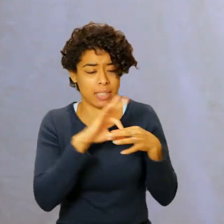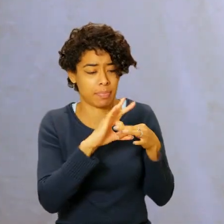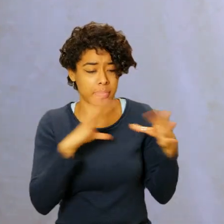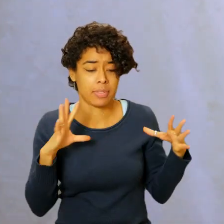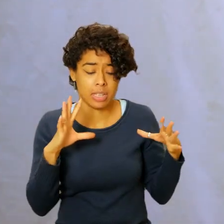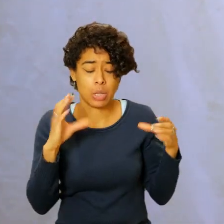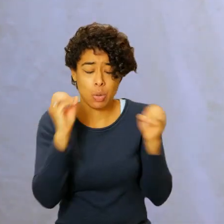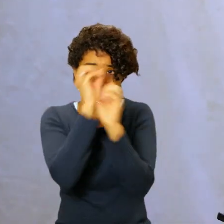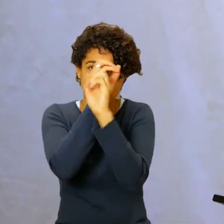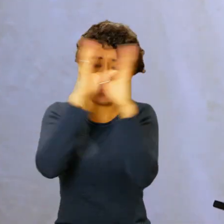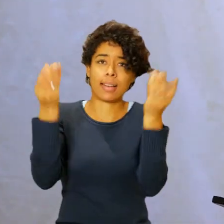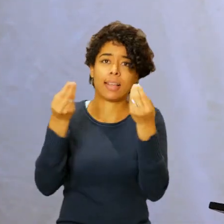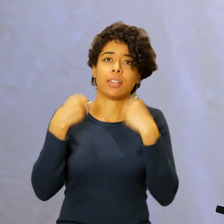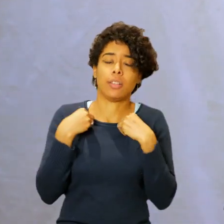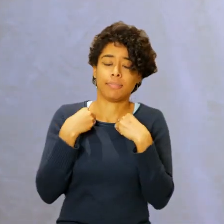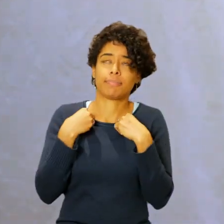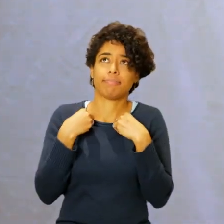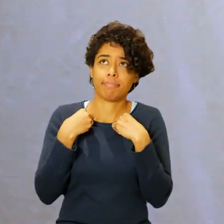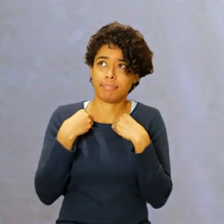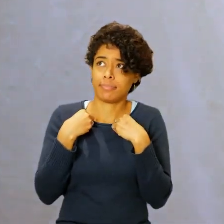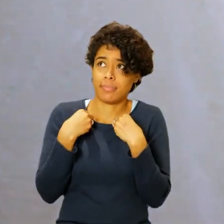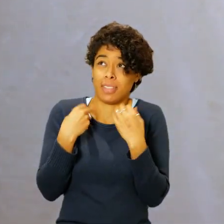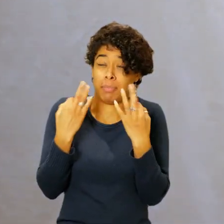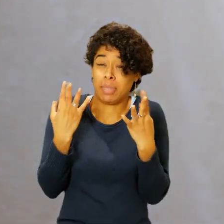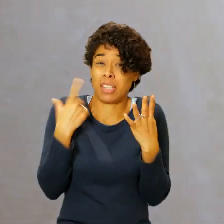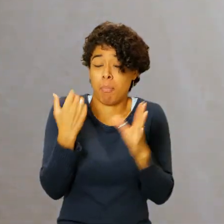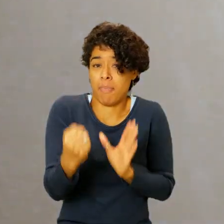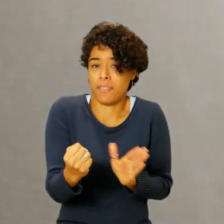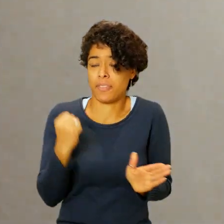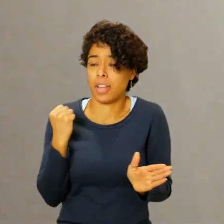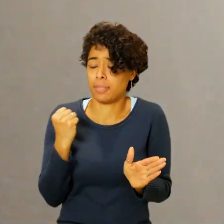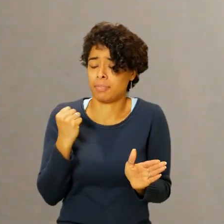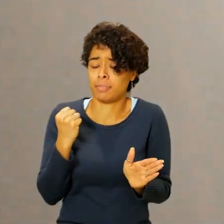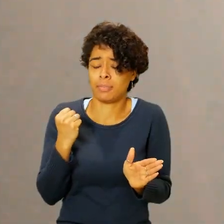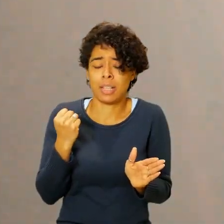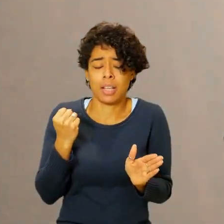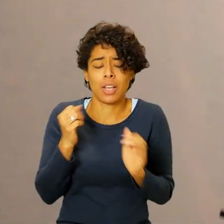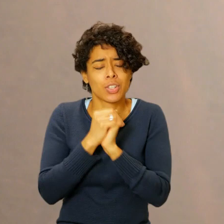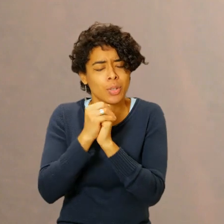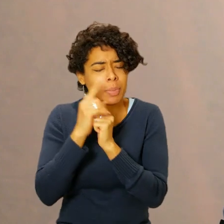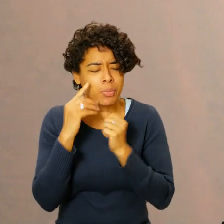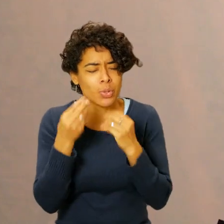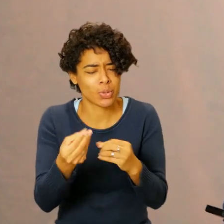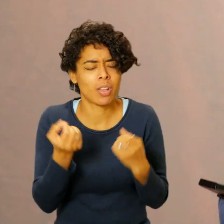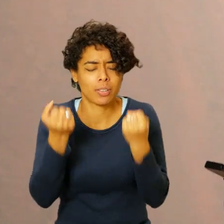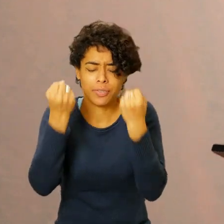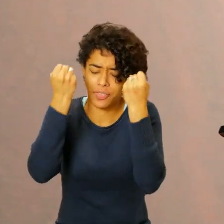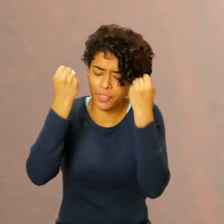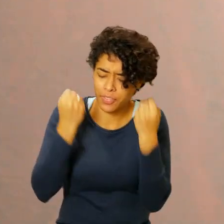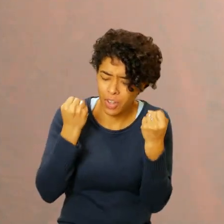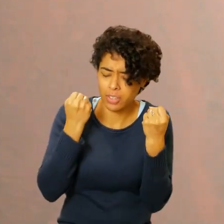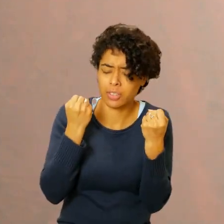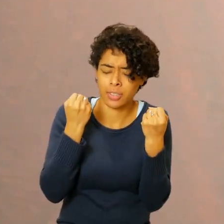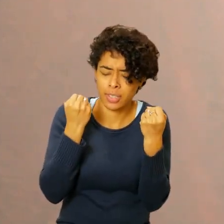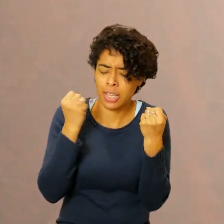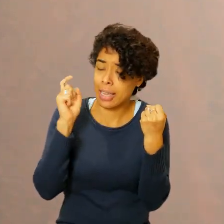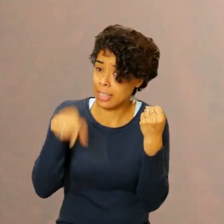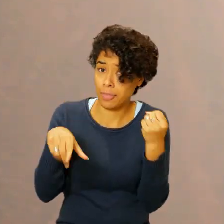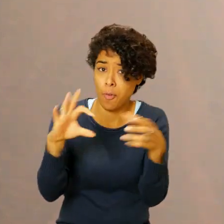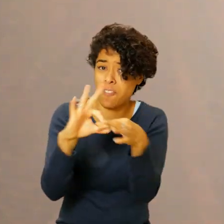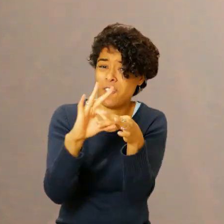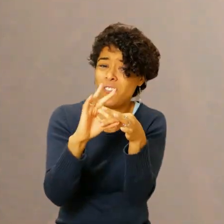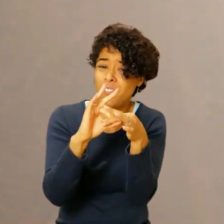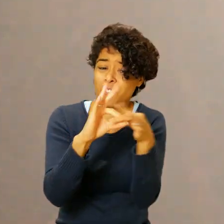les as éclairés et qu'aujourd'hui, c'est comme un frein. Seigneur, je te prie, Père, pour que tu leur donnes la force, de maintenant de se